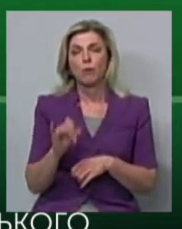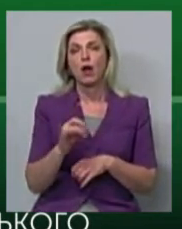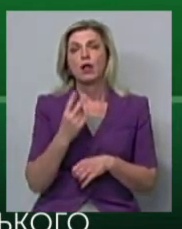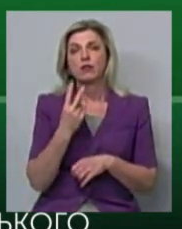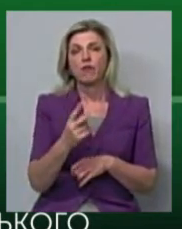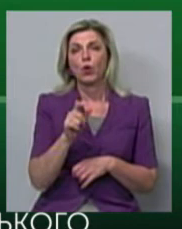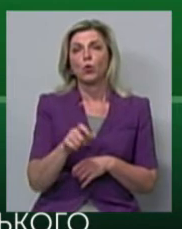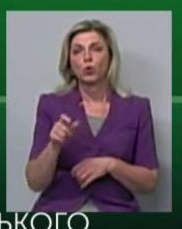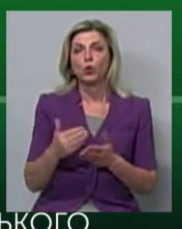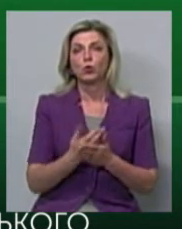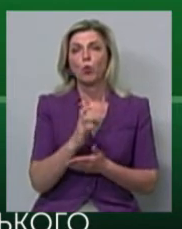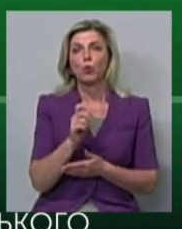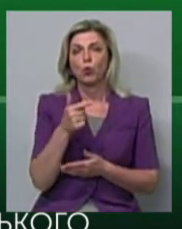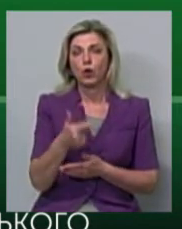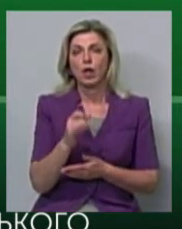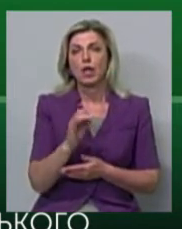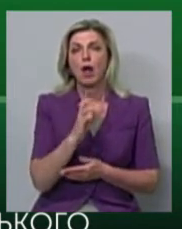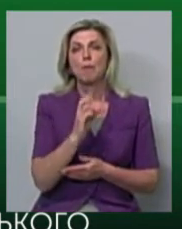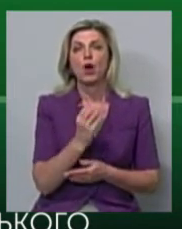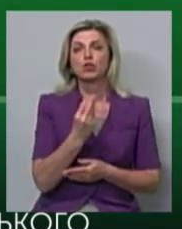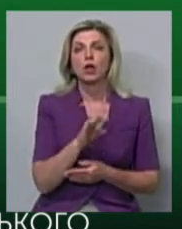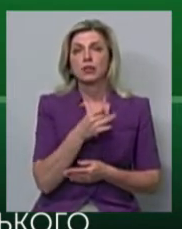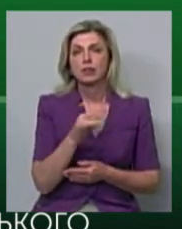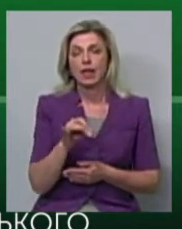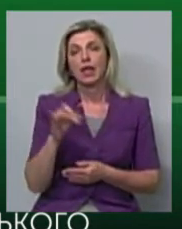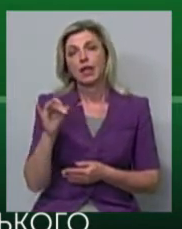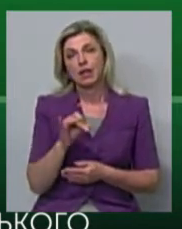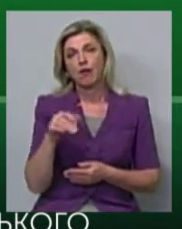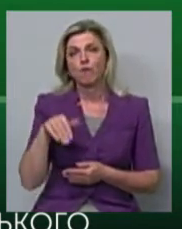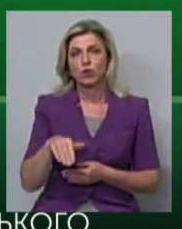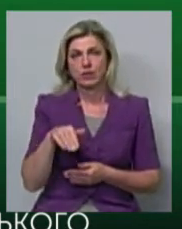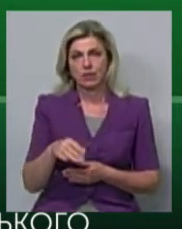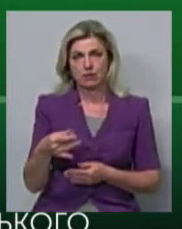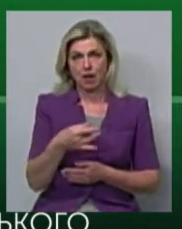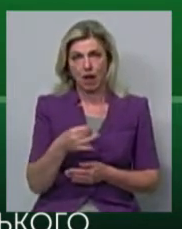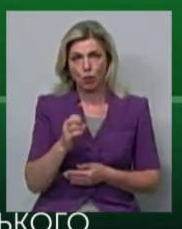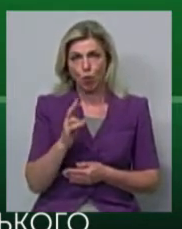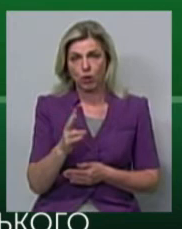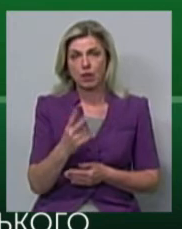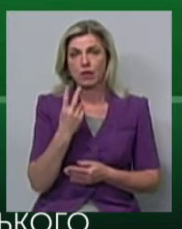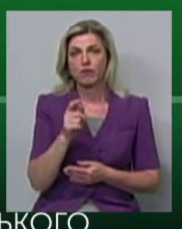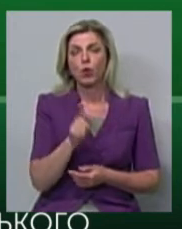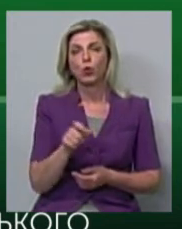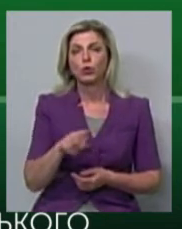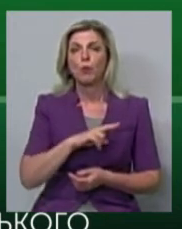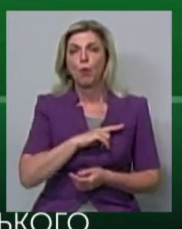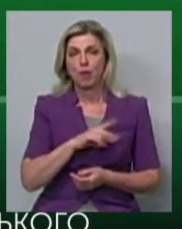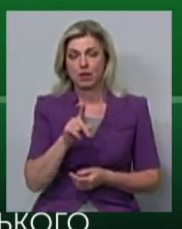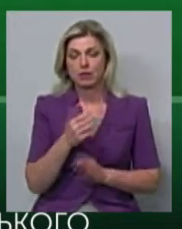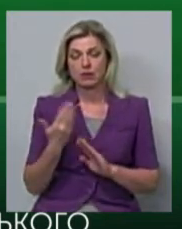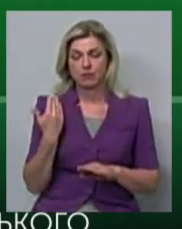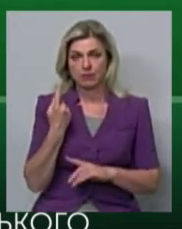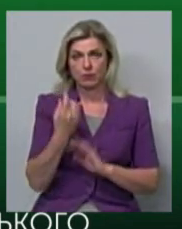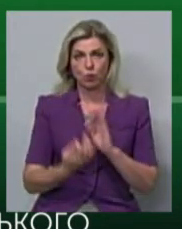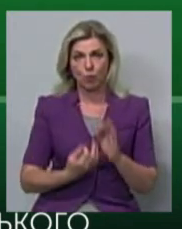Новобузькому районі і по одній особі в Баштанському та Вознесенському районах. 3 особи померло за минулу добу. Це